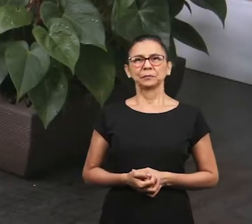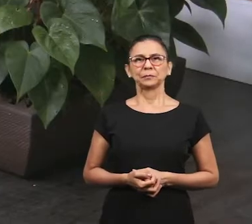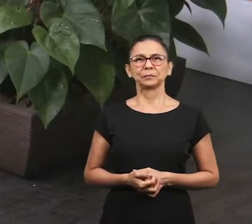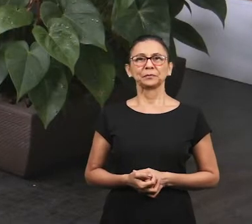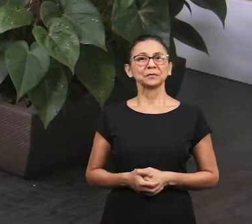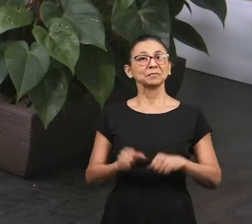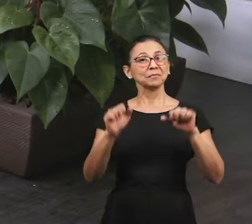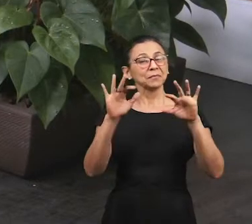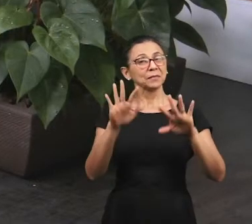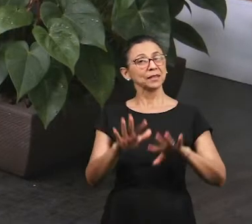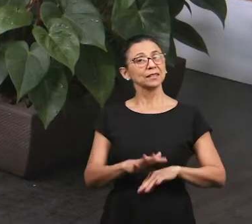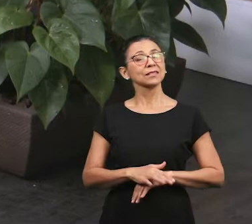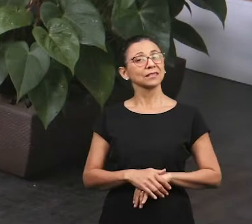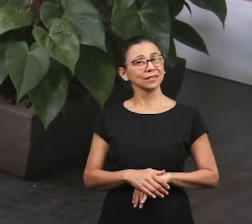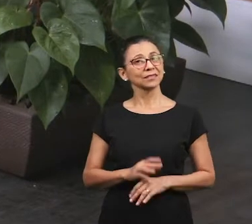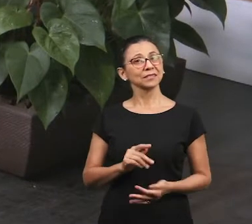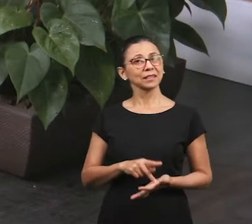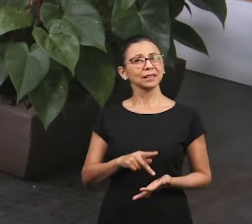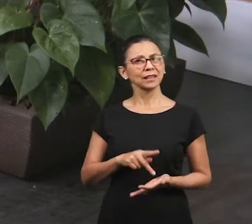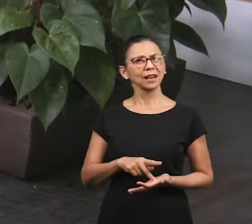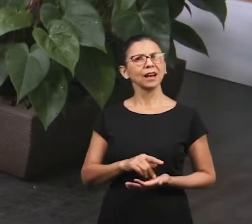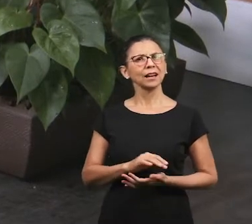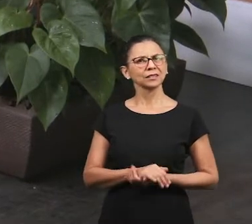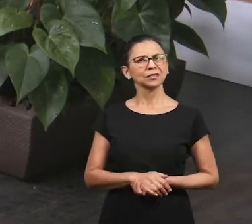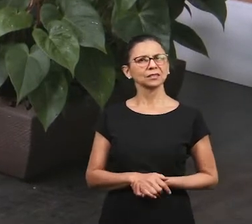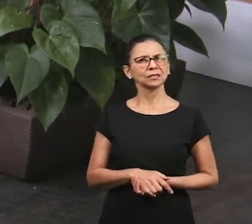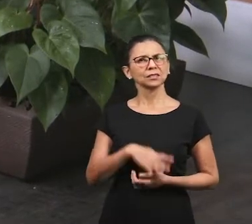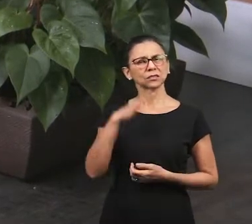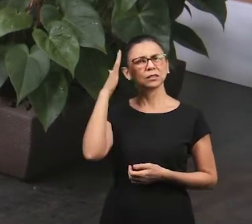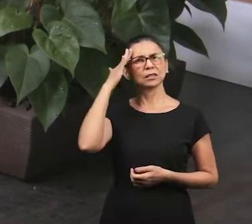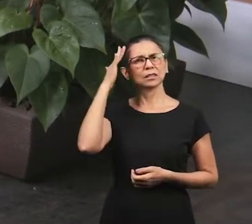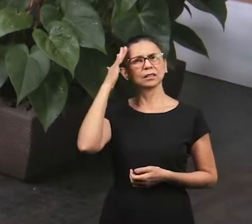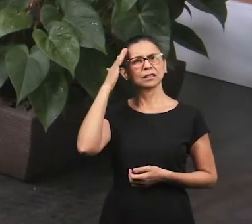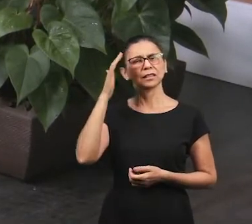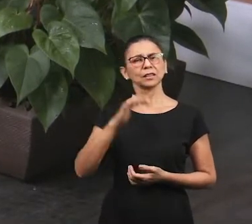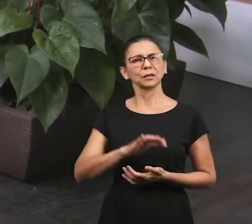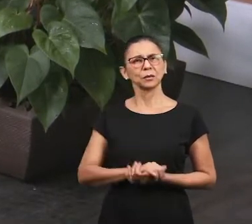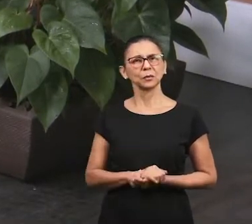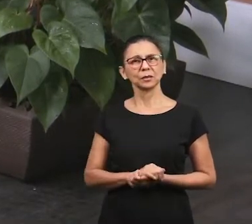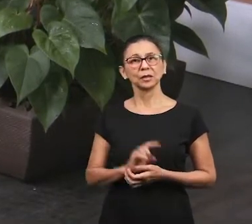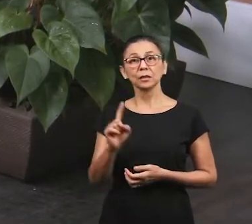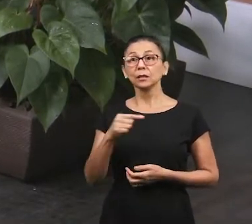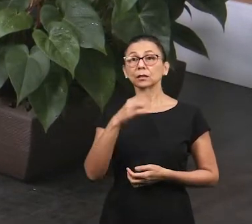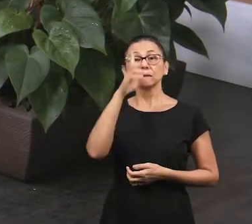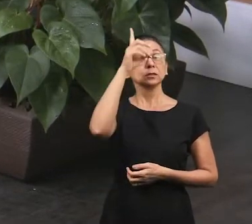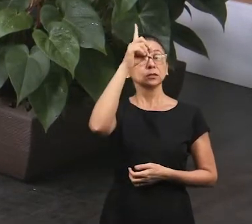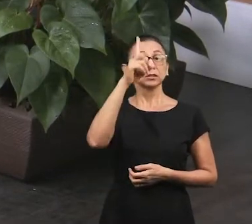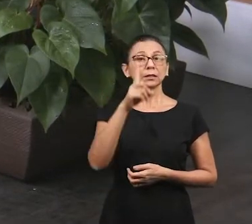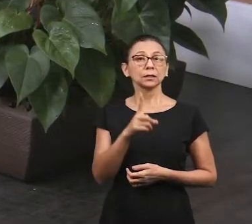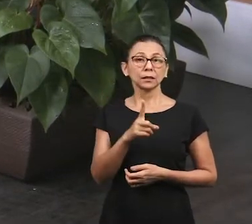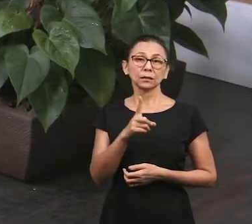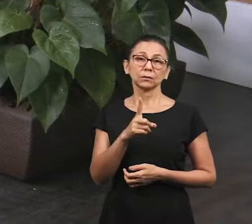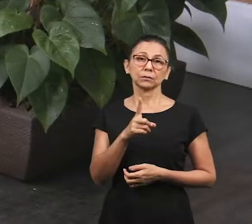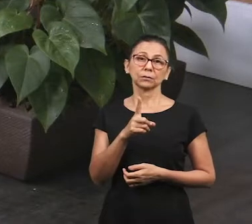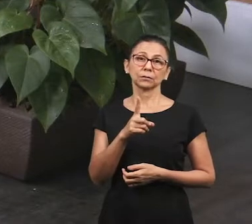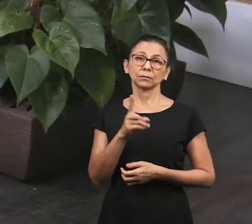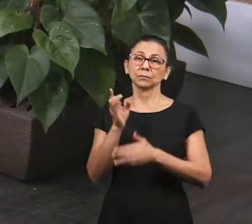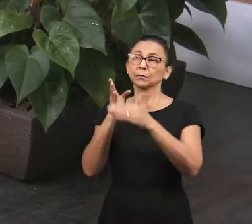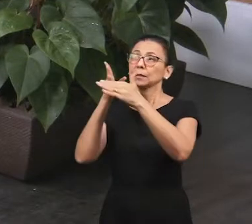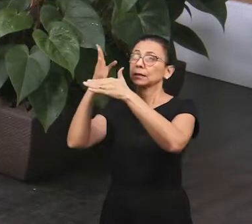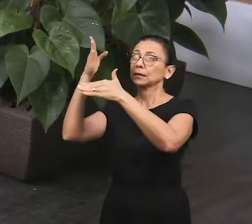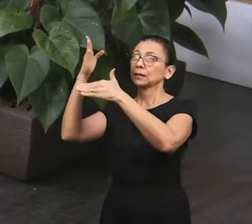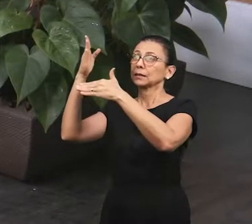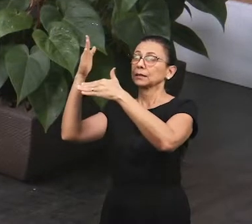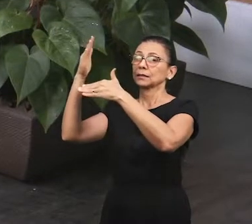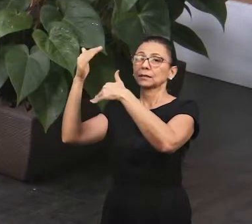Какое чудесное благословение знать, что Святое Святых открыто для того, чтобы мы могли